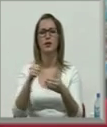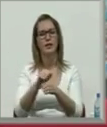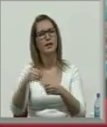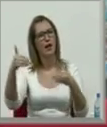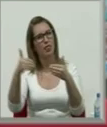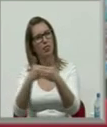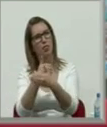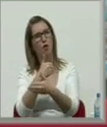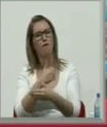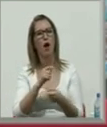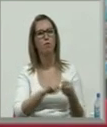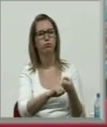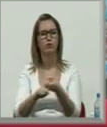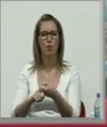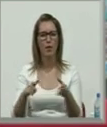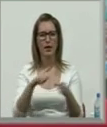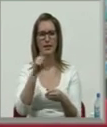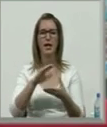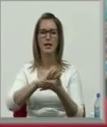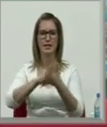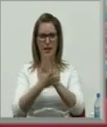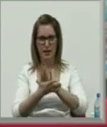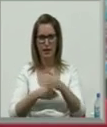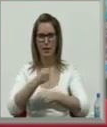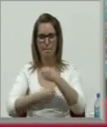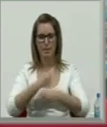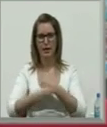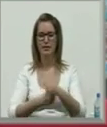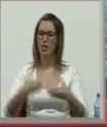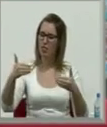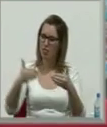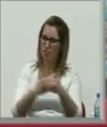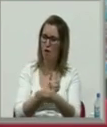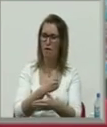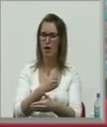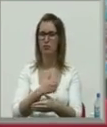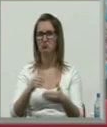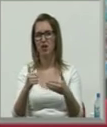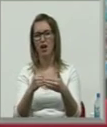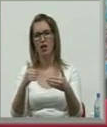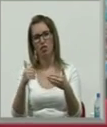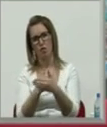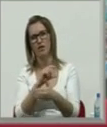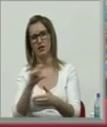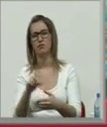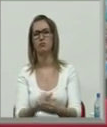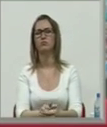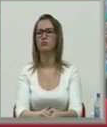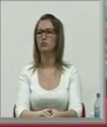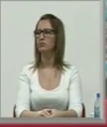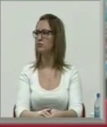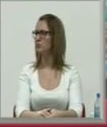forma współpracy z tym rynkiem pracy. Nowa, wydaje nam się, że dosyć innowacyjna, bo gdzieś